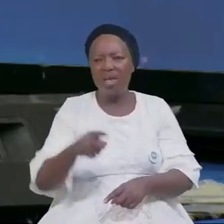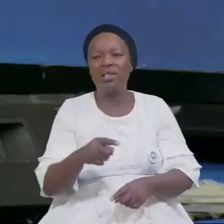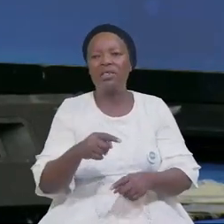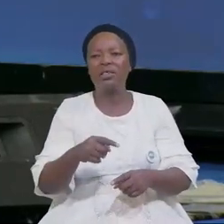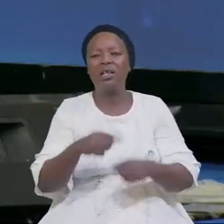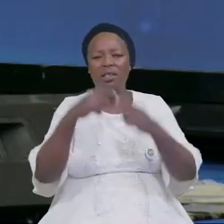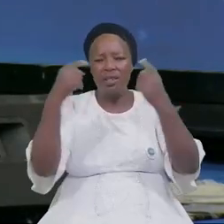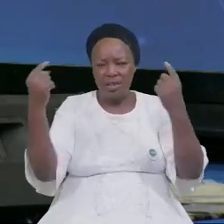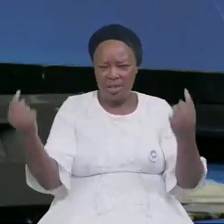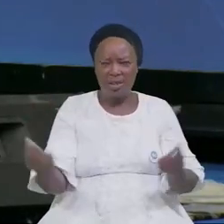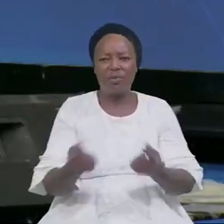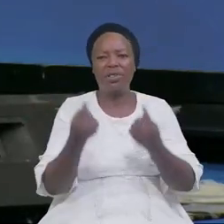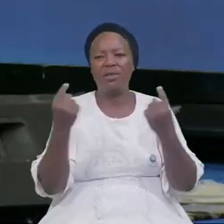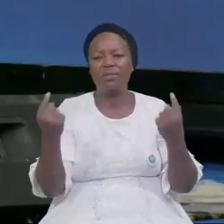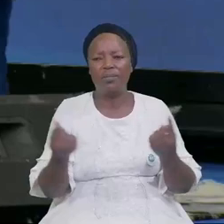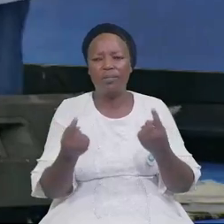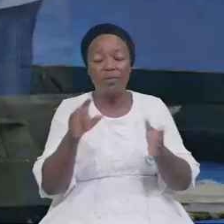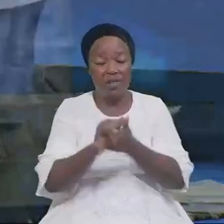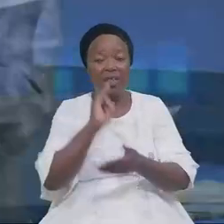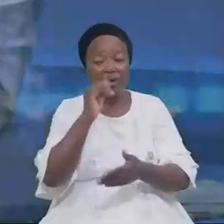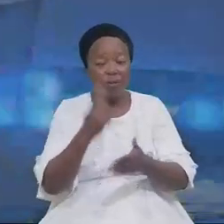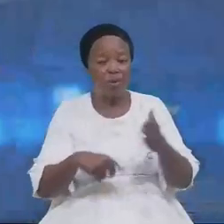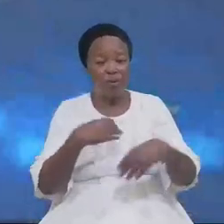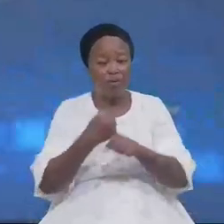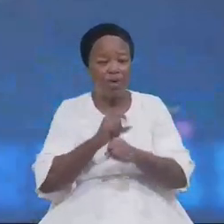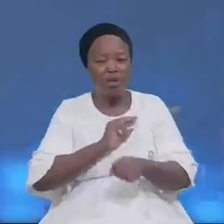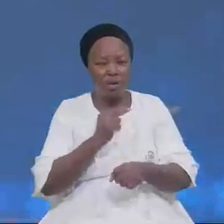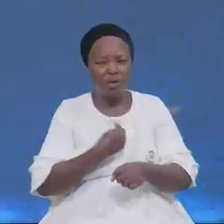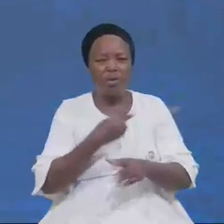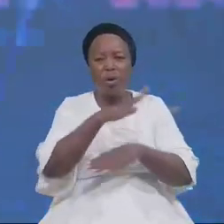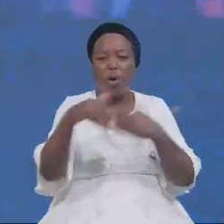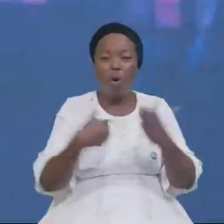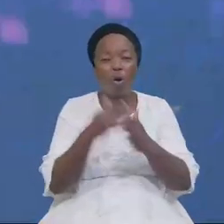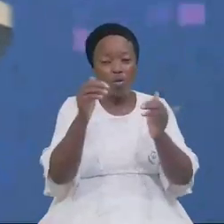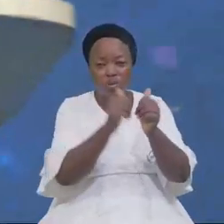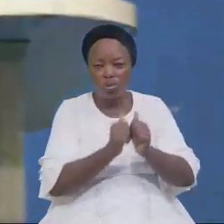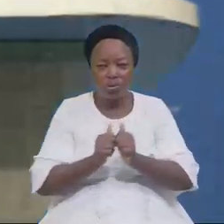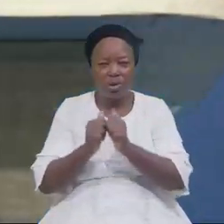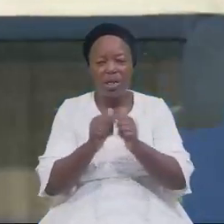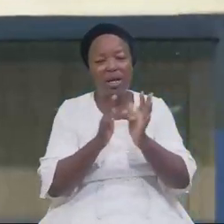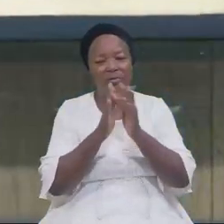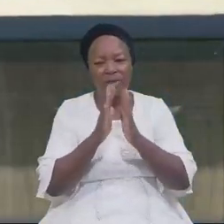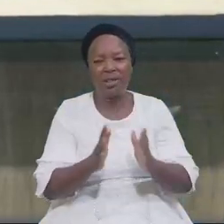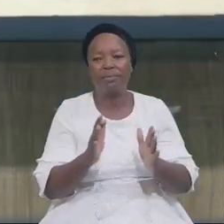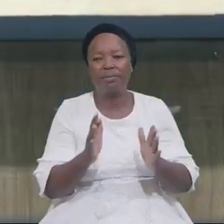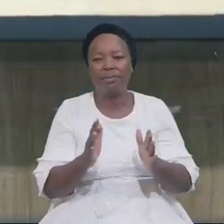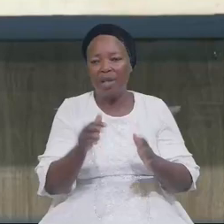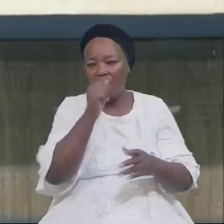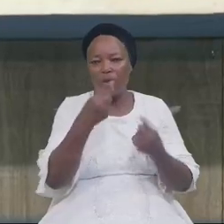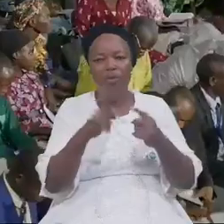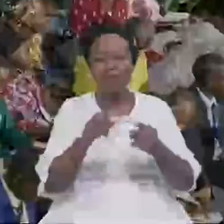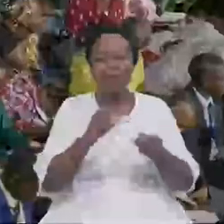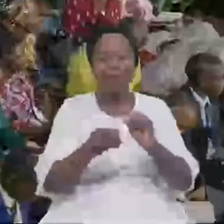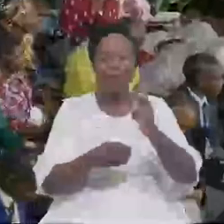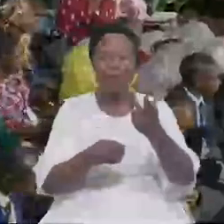iniquités. C'est ce qui fait de nous des chrétiens entiers. Je vais